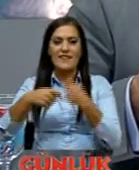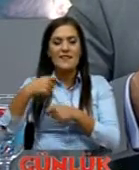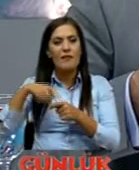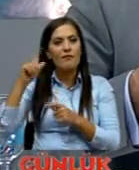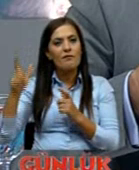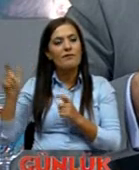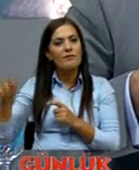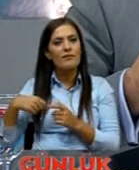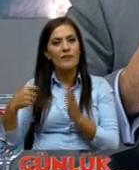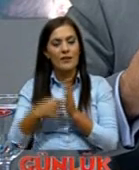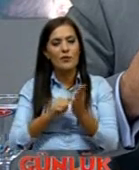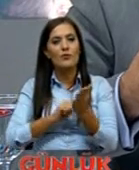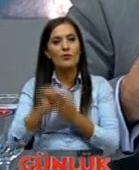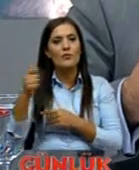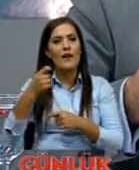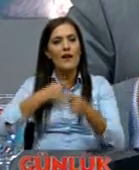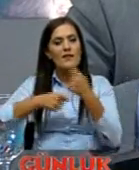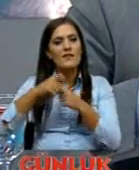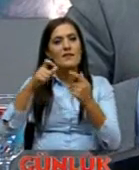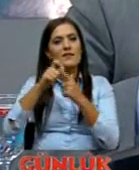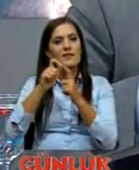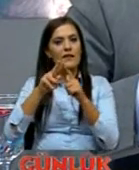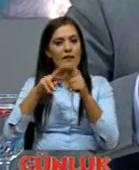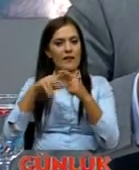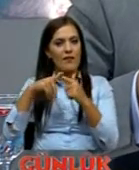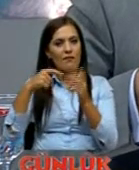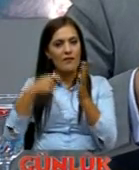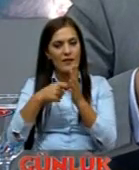adına, tüm esnaflar